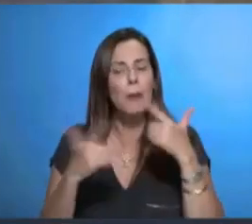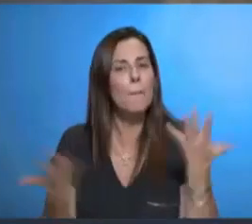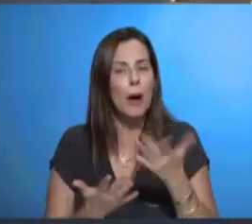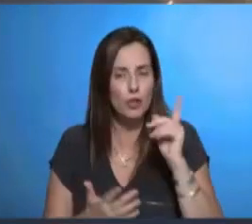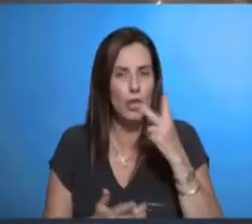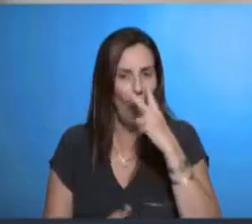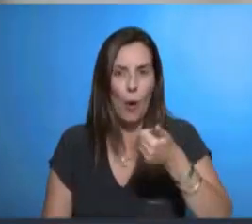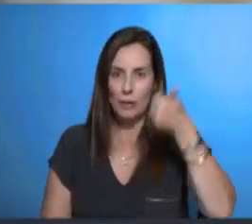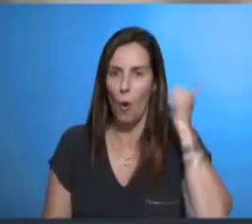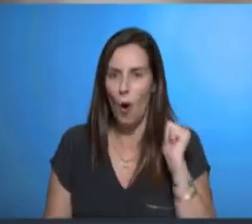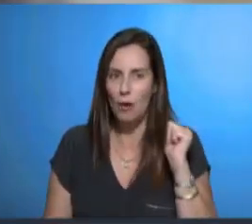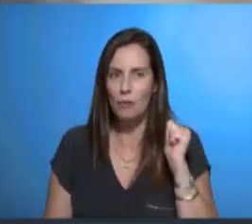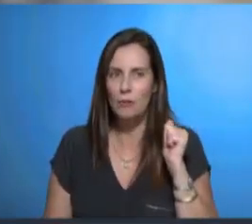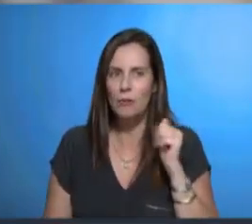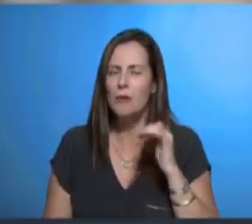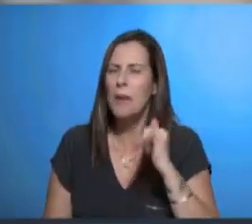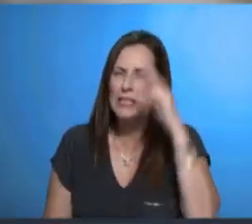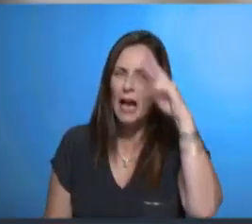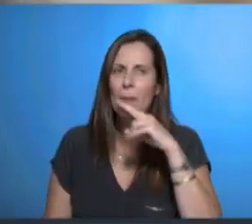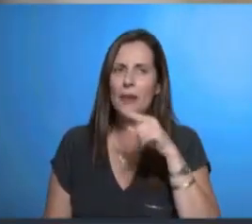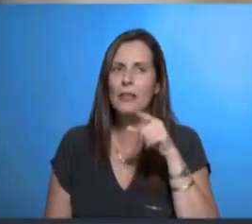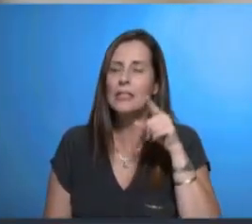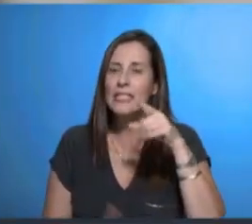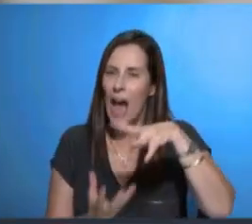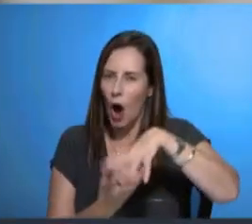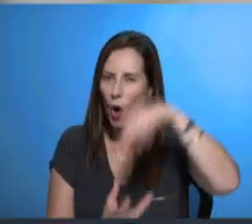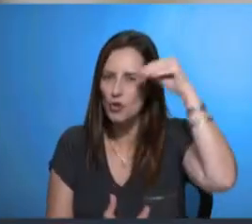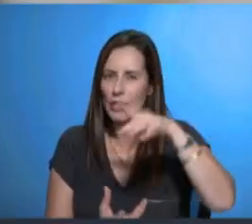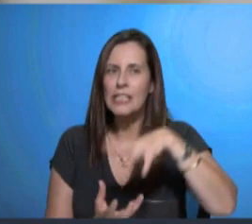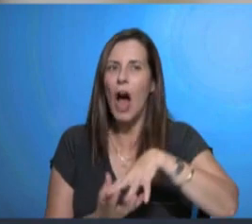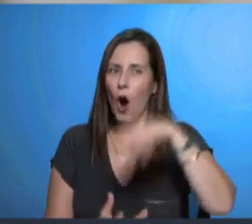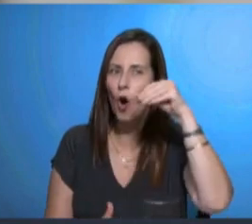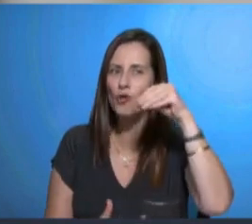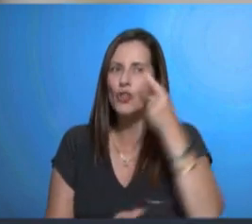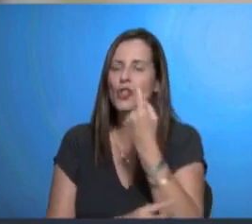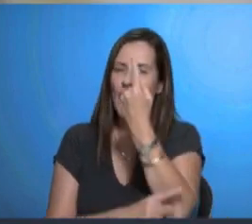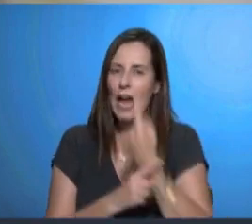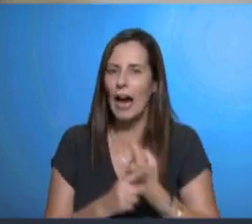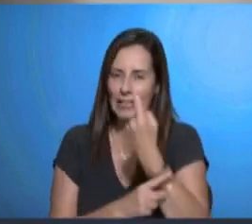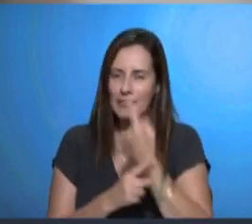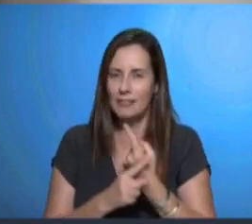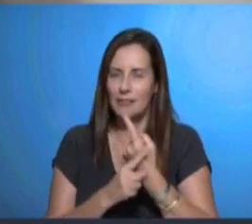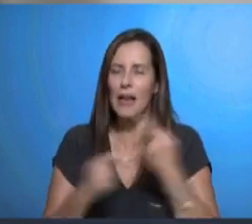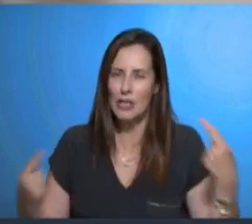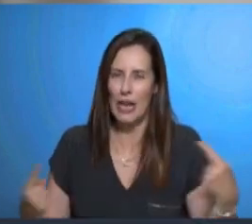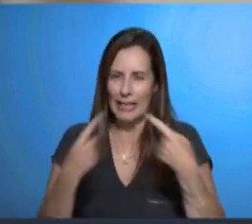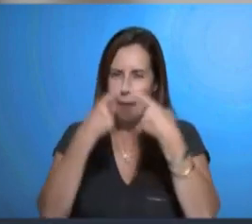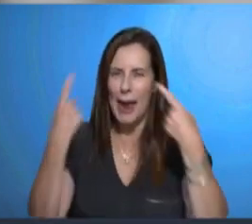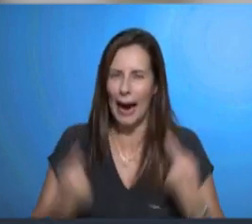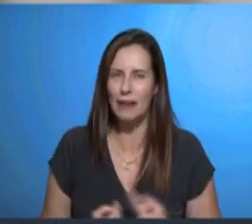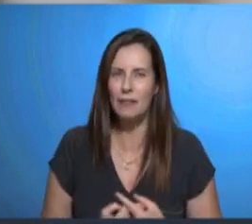שראו אתמול. מה זה אבא? תראה לי. זה הראש של החץ, הטיל המיירץ,